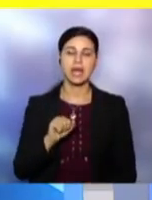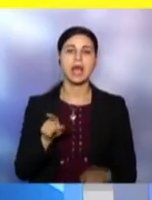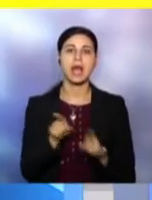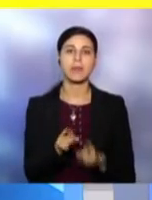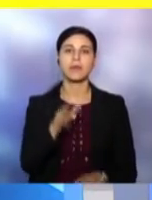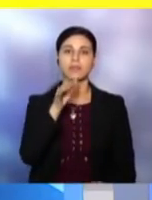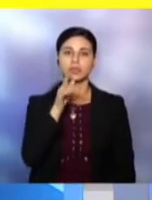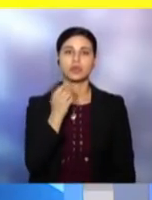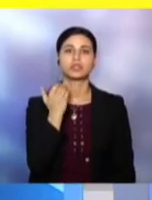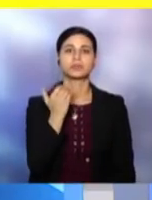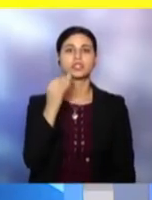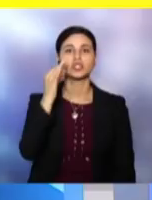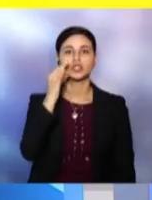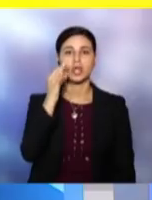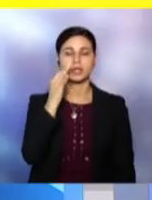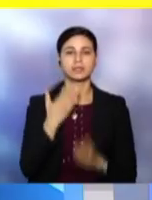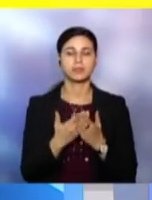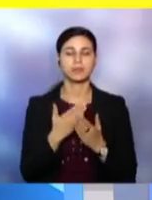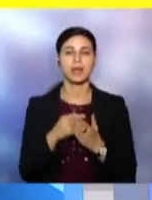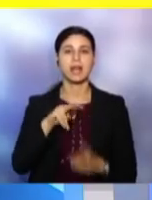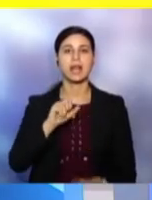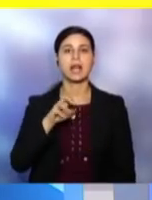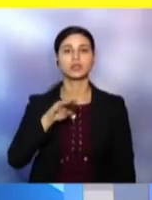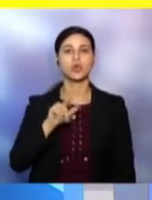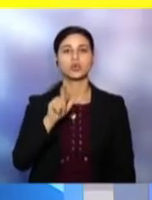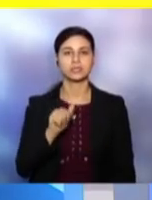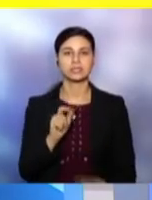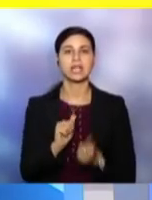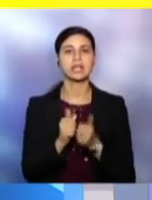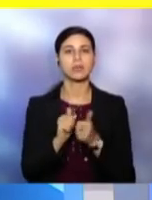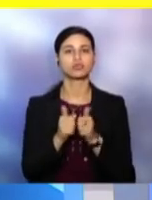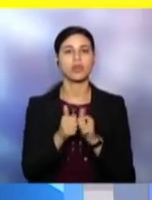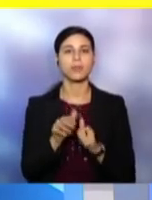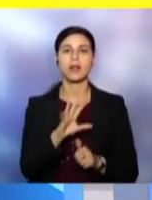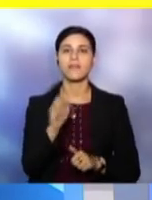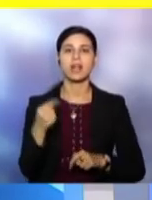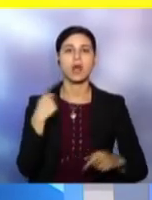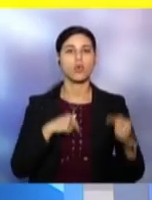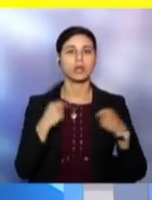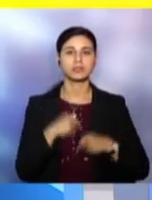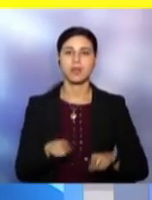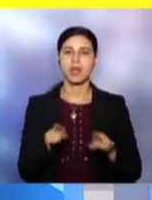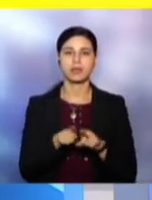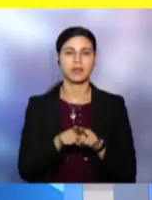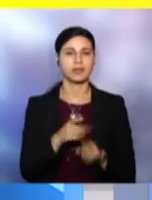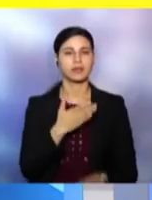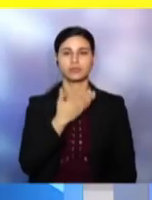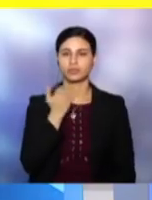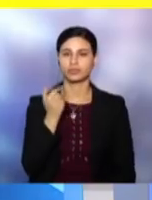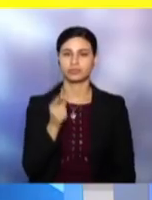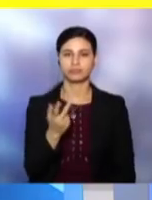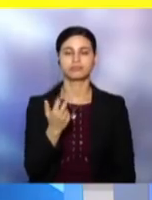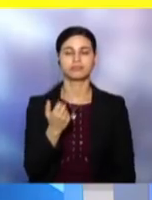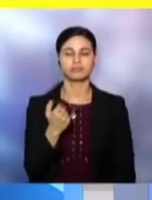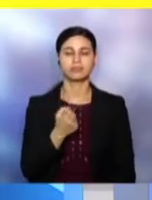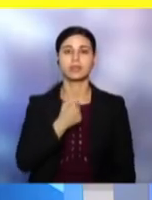ამავე დროს მისი შაქრის, ანუ ლაქტოზის გადამუშავების უნარი ყველა ორგანიზმს ერთნაირად არ აქვს, უფრო მეტიც კვლევები